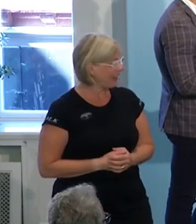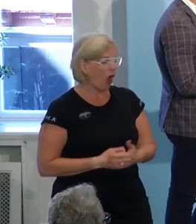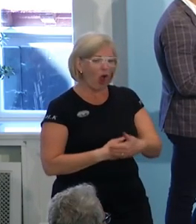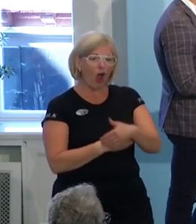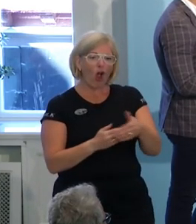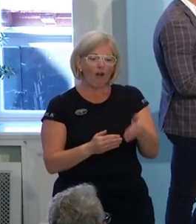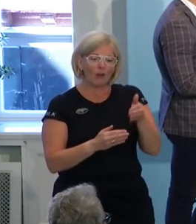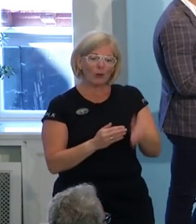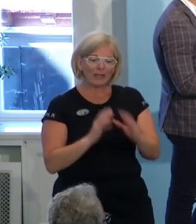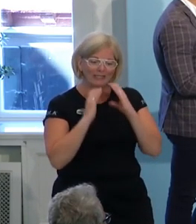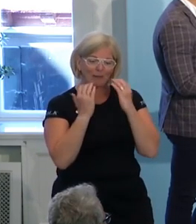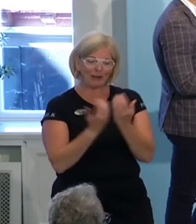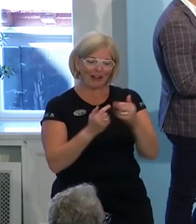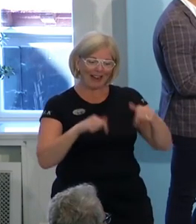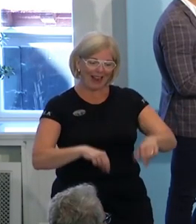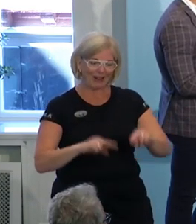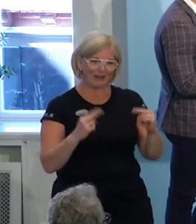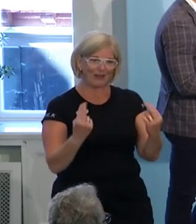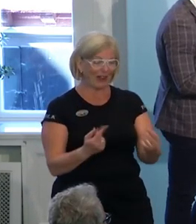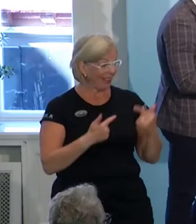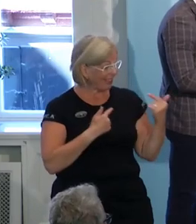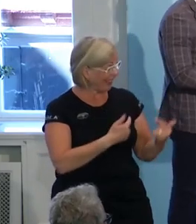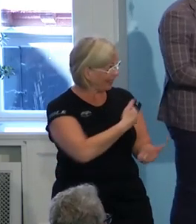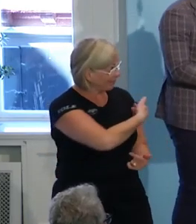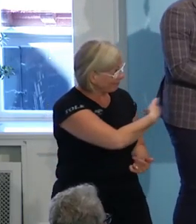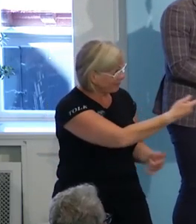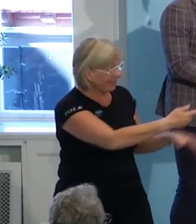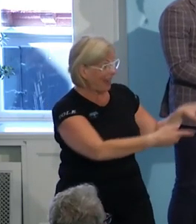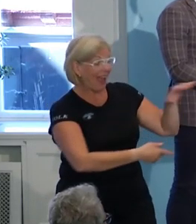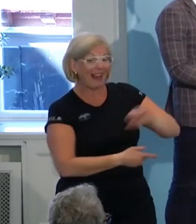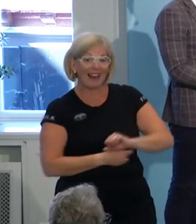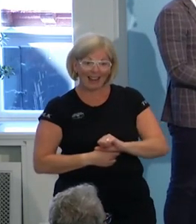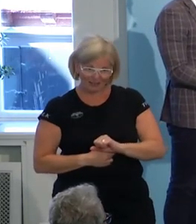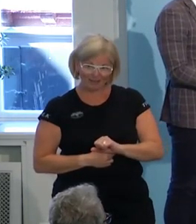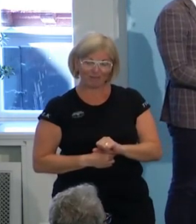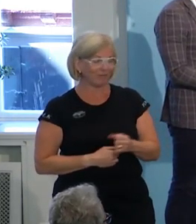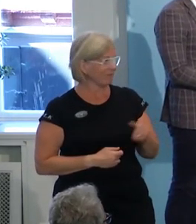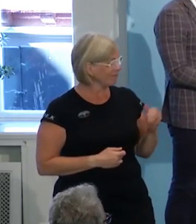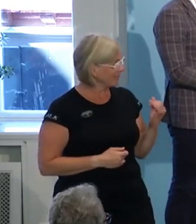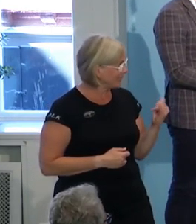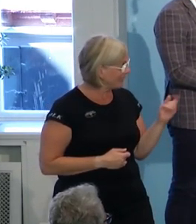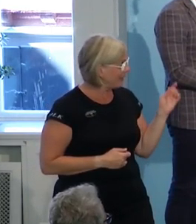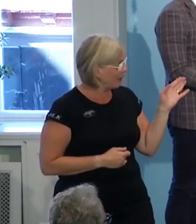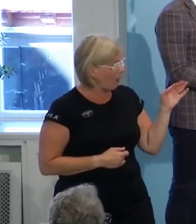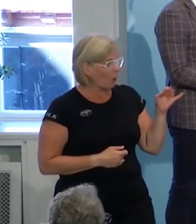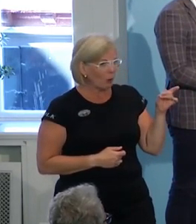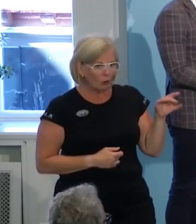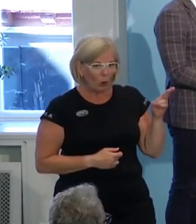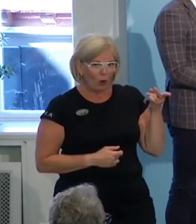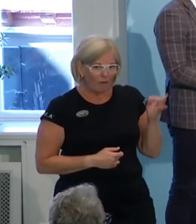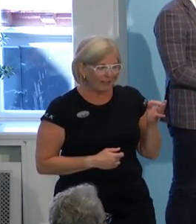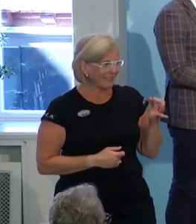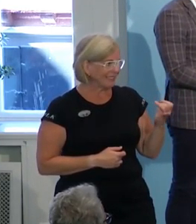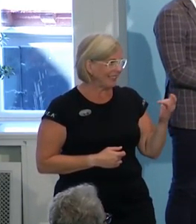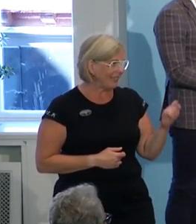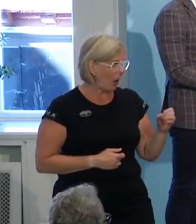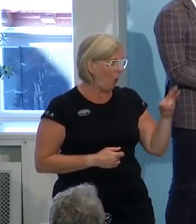det här seminariet. Tack så jättemycket allihopa, Cecilia, Ulf, Pontus, Cecilia, Åsa, Tobias